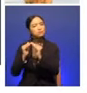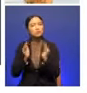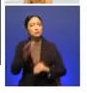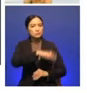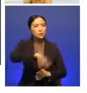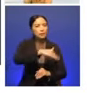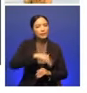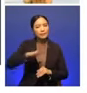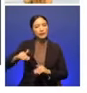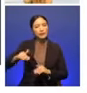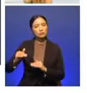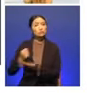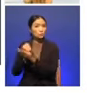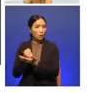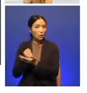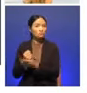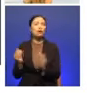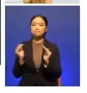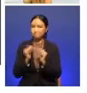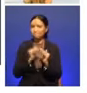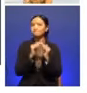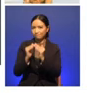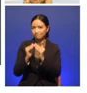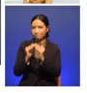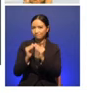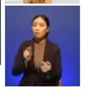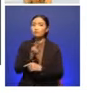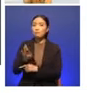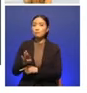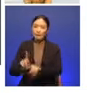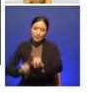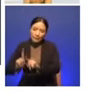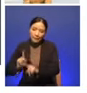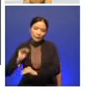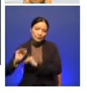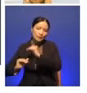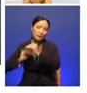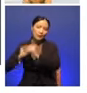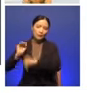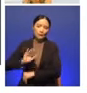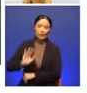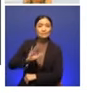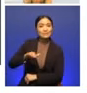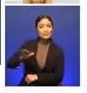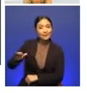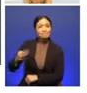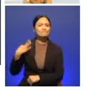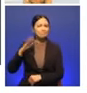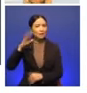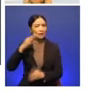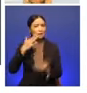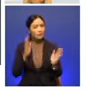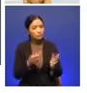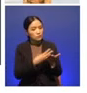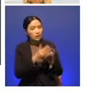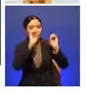ๆไปเราไปทำจัดระบบในการติดตามและพัฒนาการเด็กครับนะฮะโดยใช้อาศัยนักวิชาการอาจ